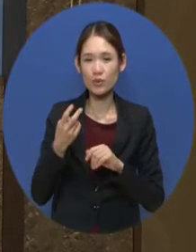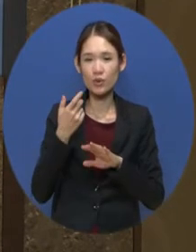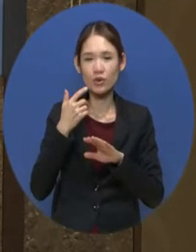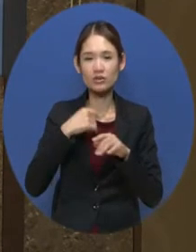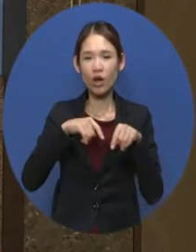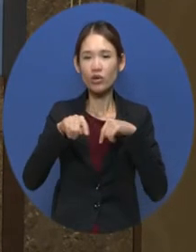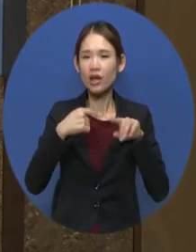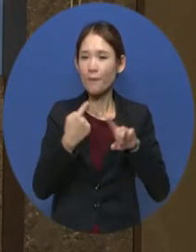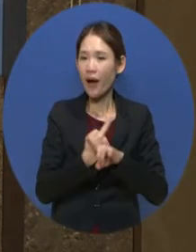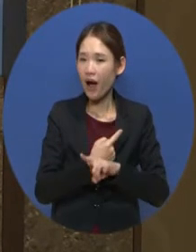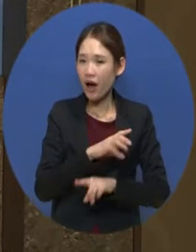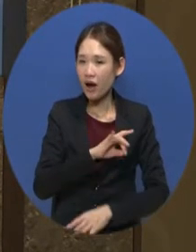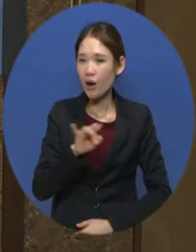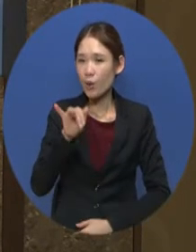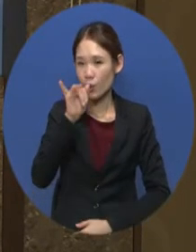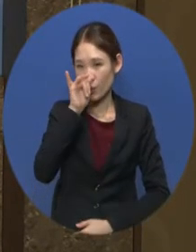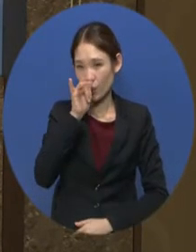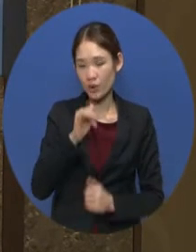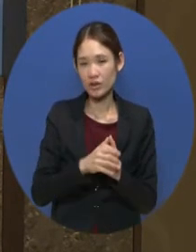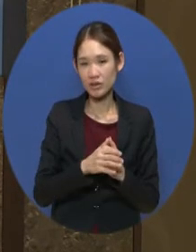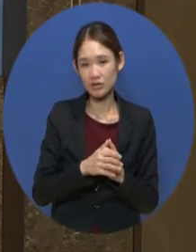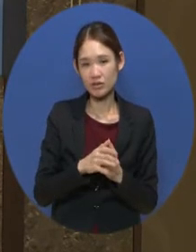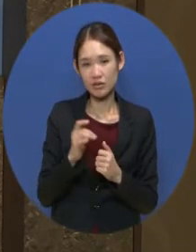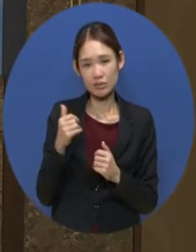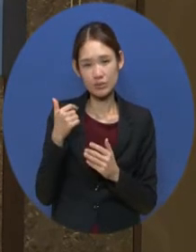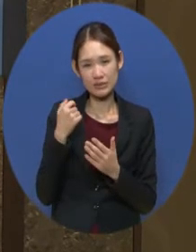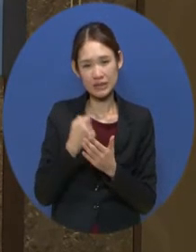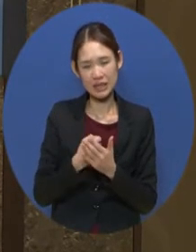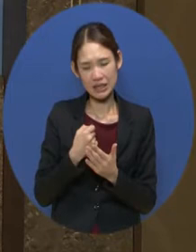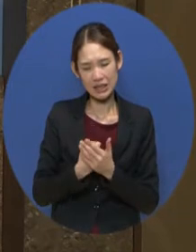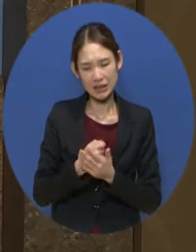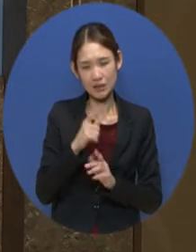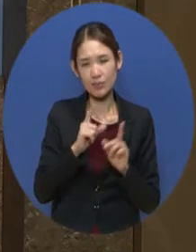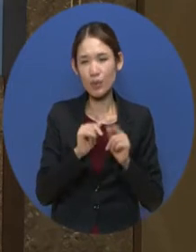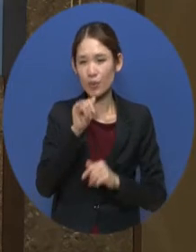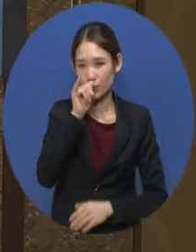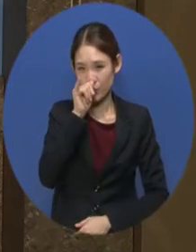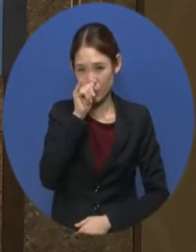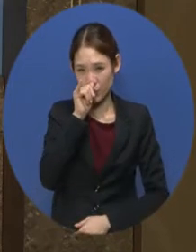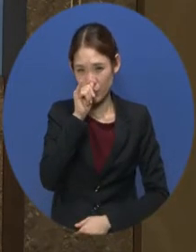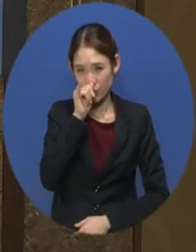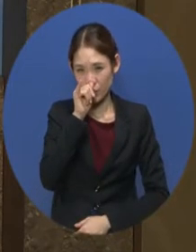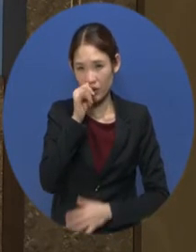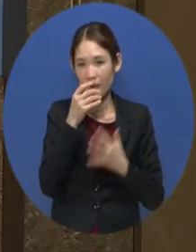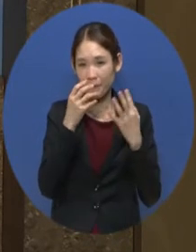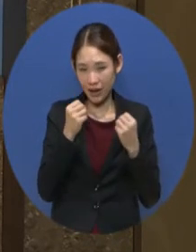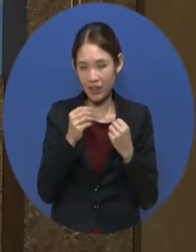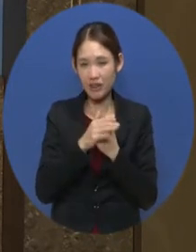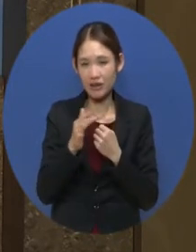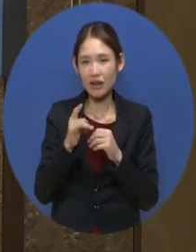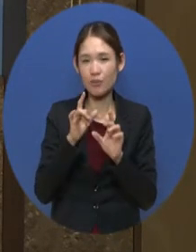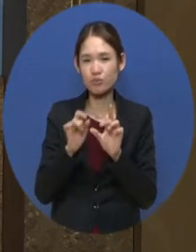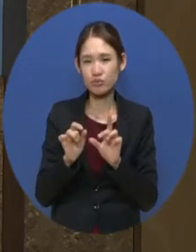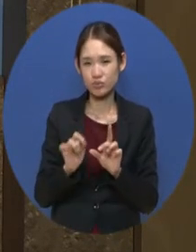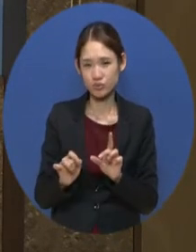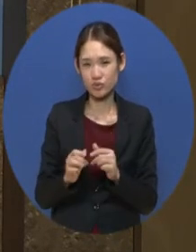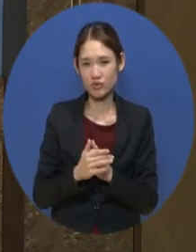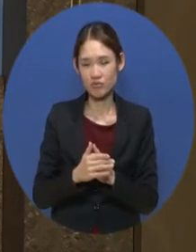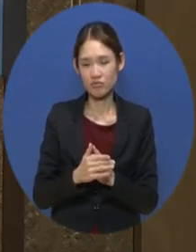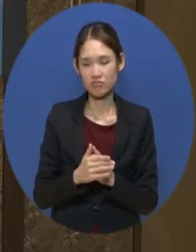있고요. 그렇죠. 그런 면에 있어서는 좀 안타까울 때도 참 네. 적지가 않습니다. 네. 그래서 그런 부분들은 사실은